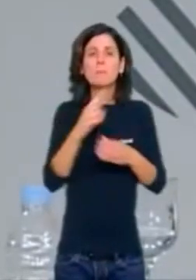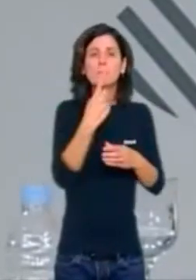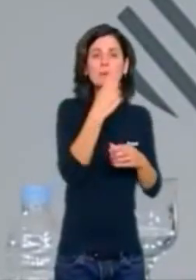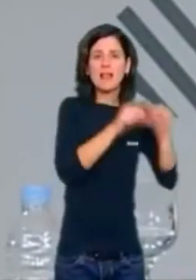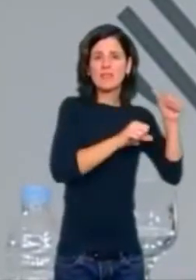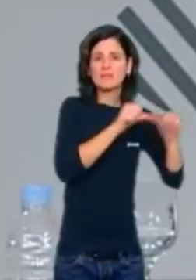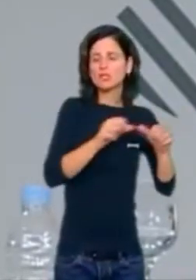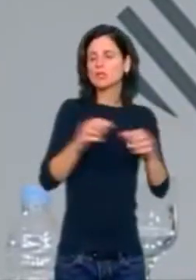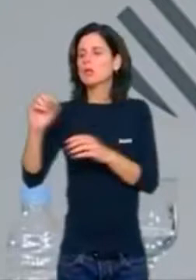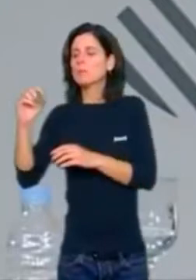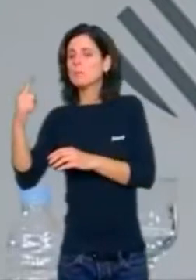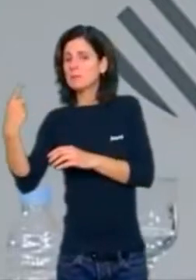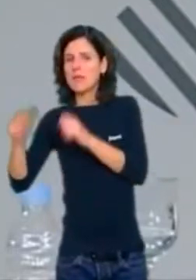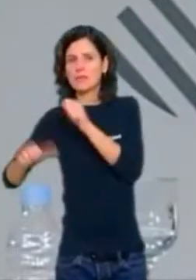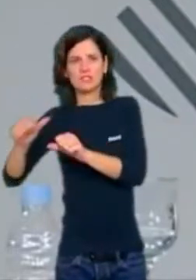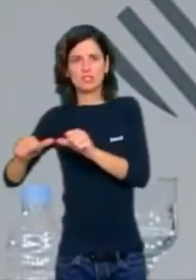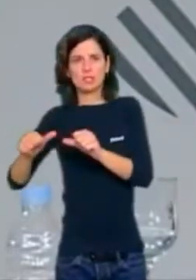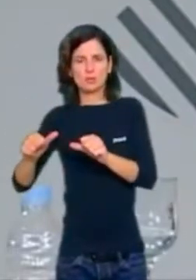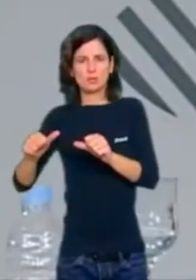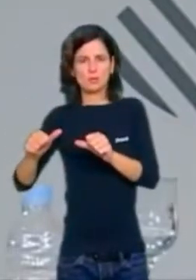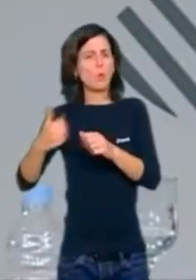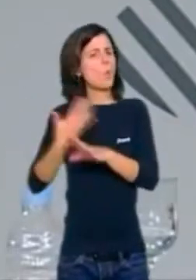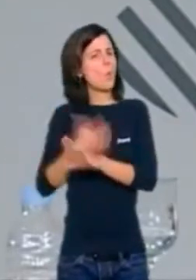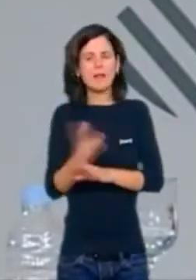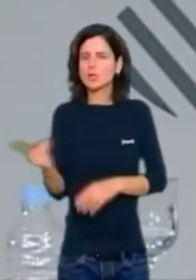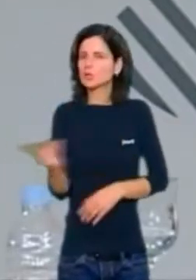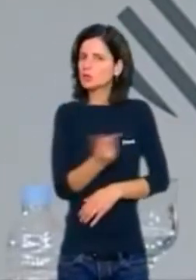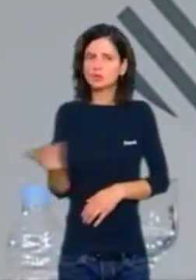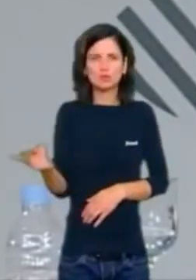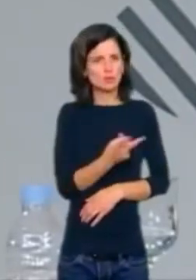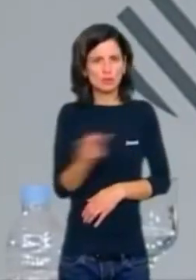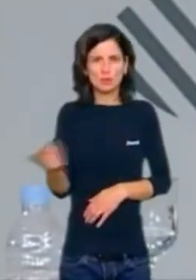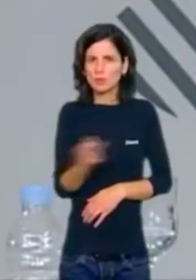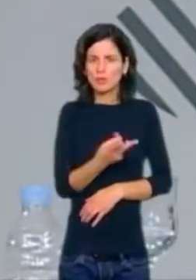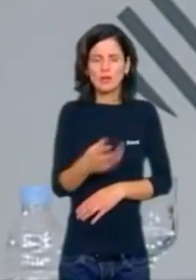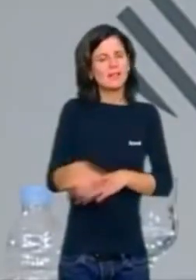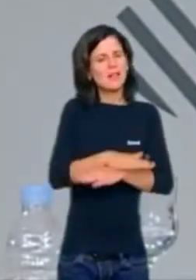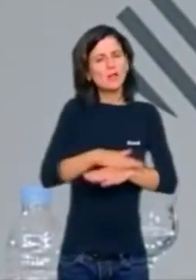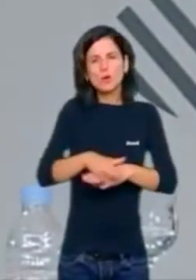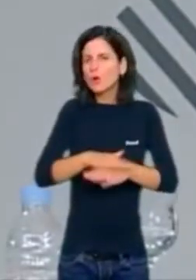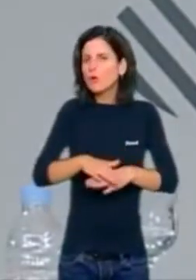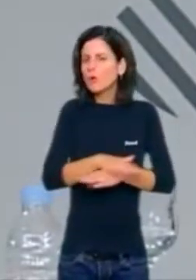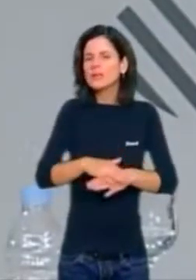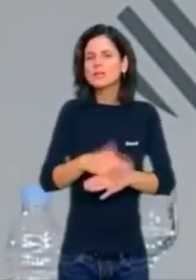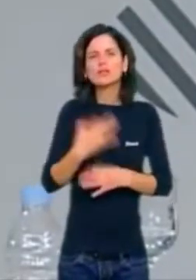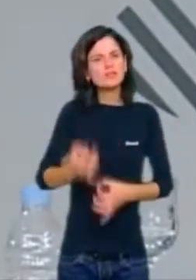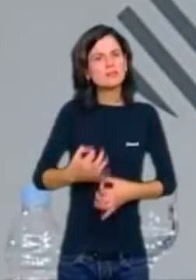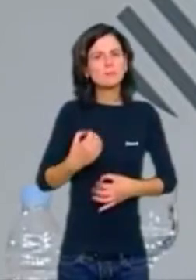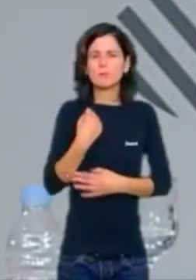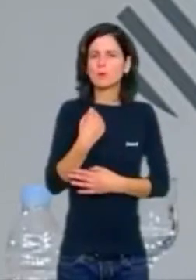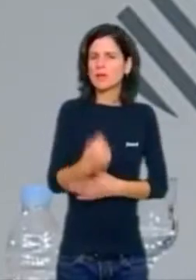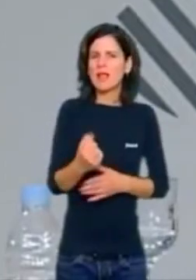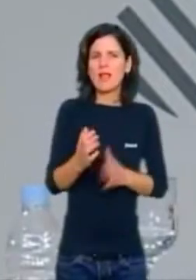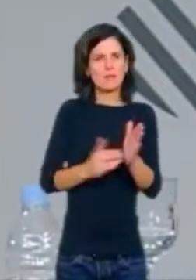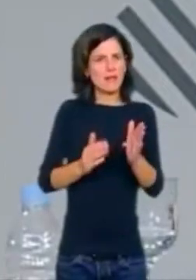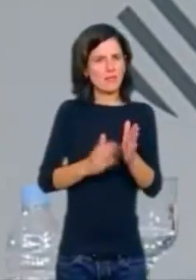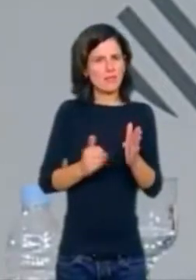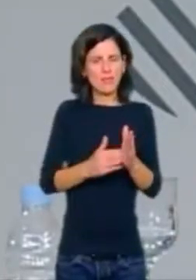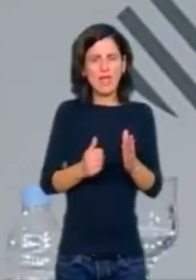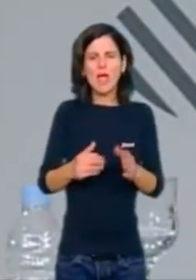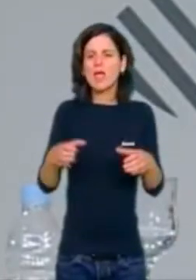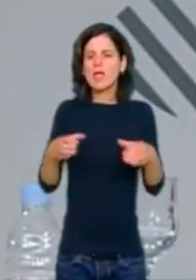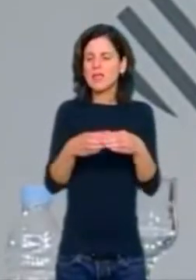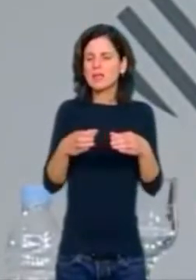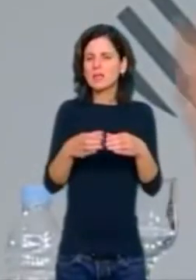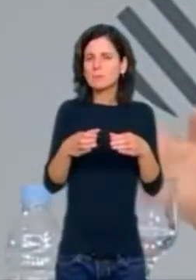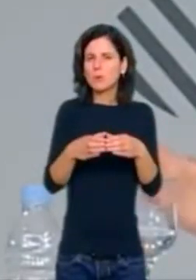dos. I aquesta era la reflexió, però el Consell sempre recolzarà al València i a qualsevol equip de